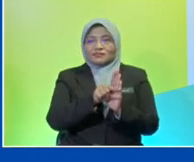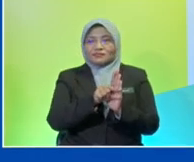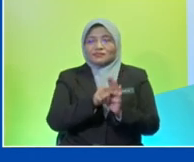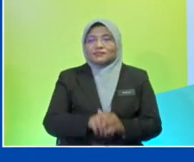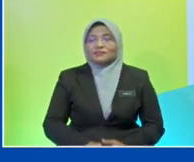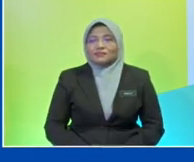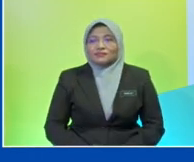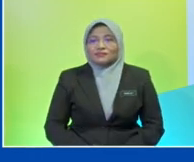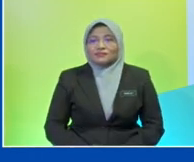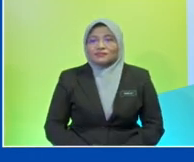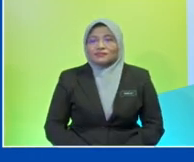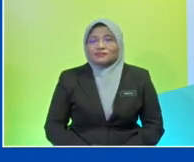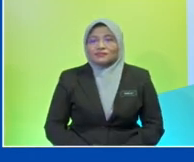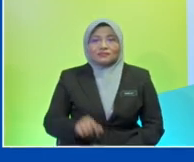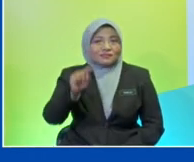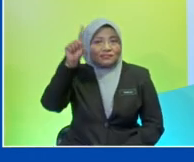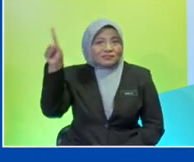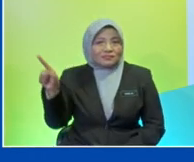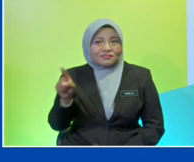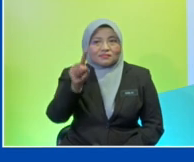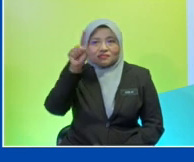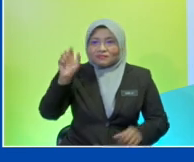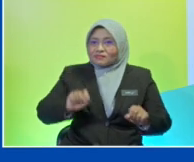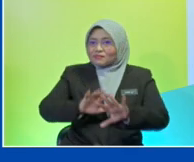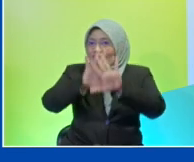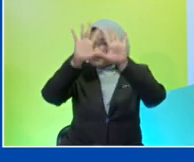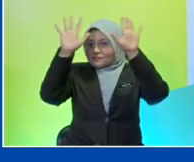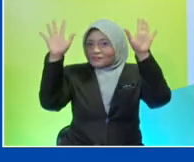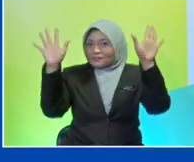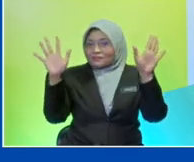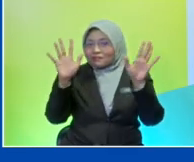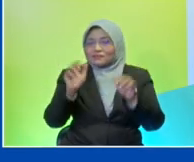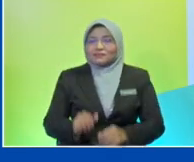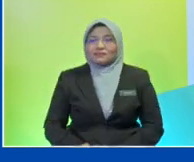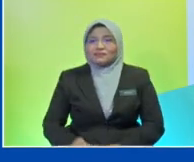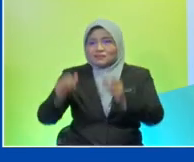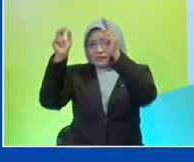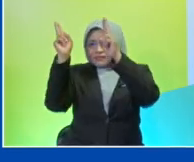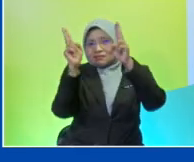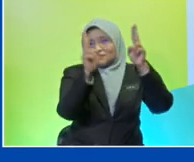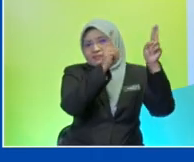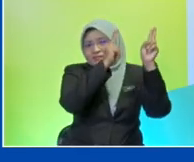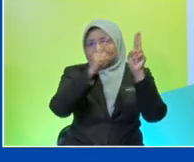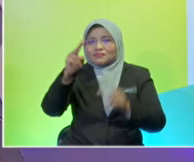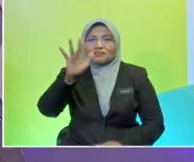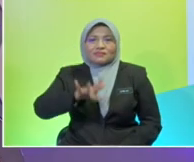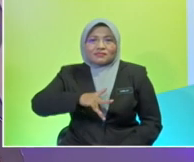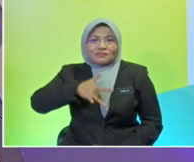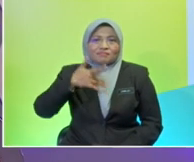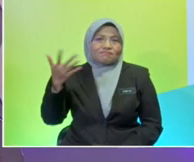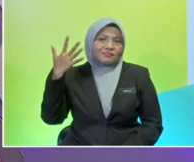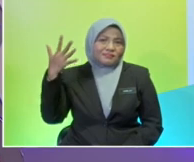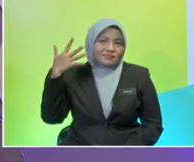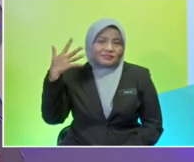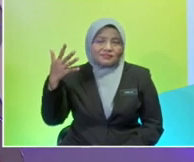matahari bersinar terang udara terasa hangat dan panas pada cuaca panas nih